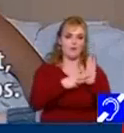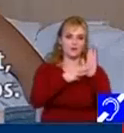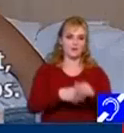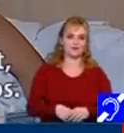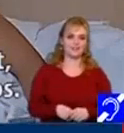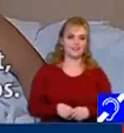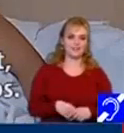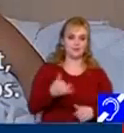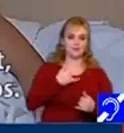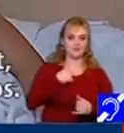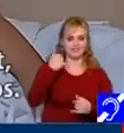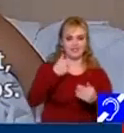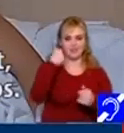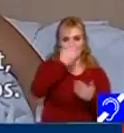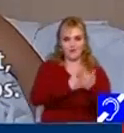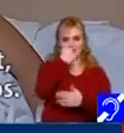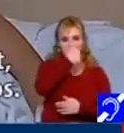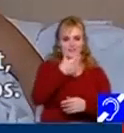год самый, наверное,